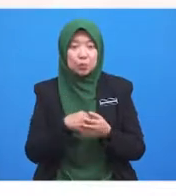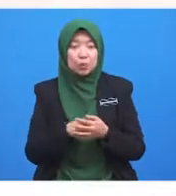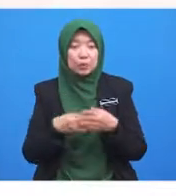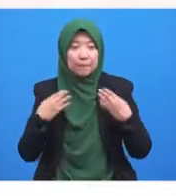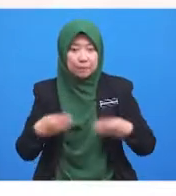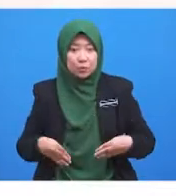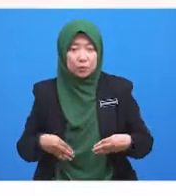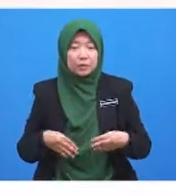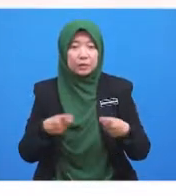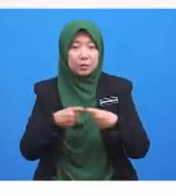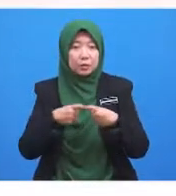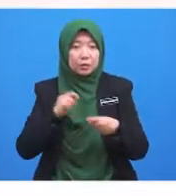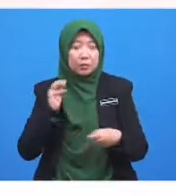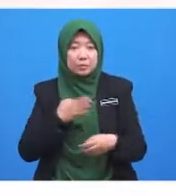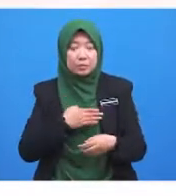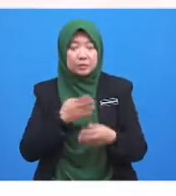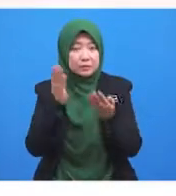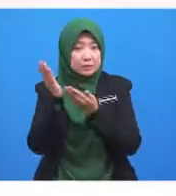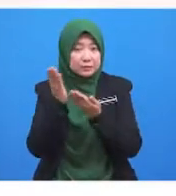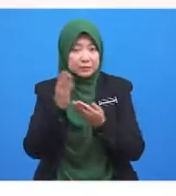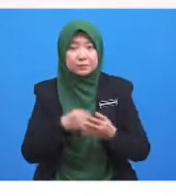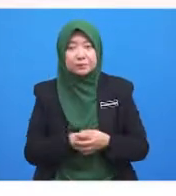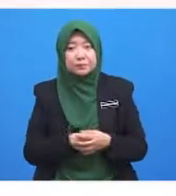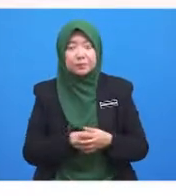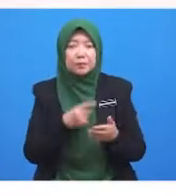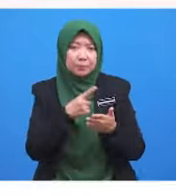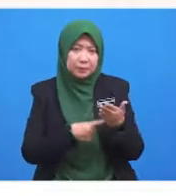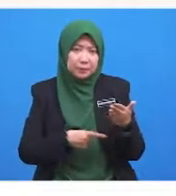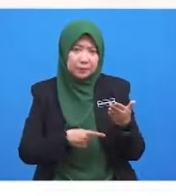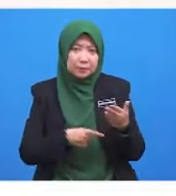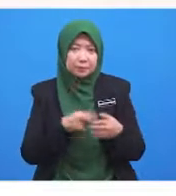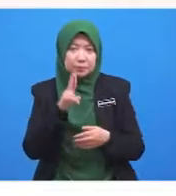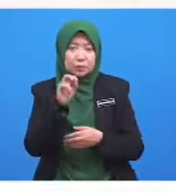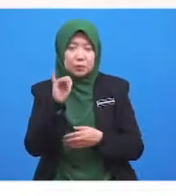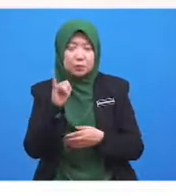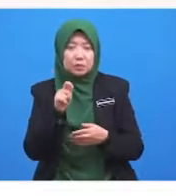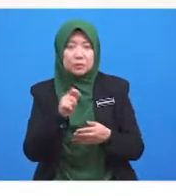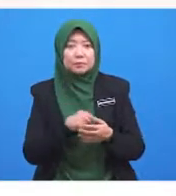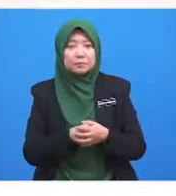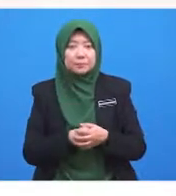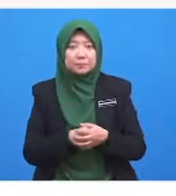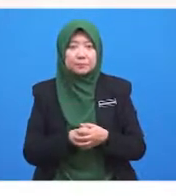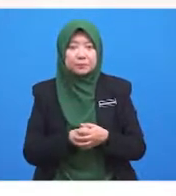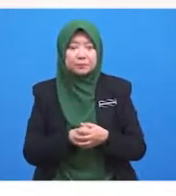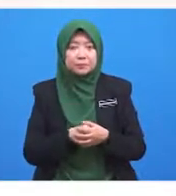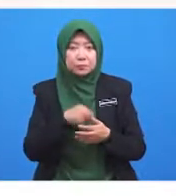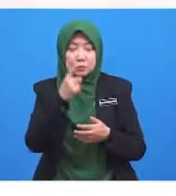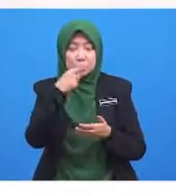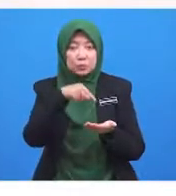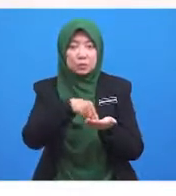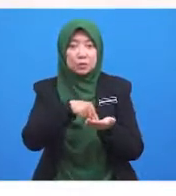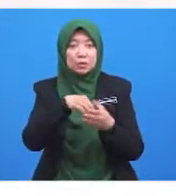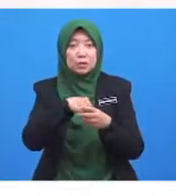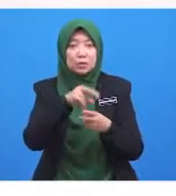Body Electrotherapy Service. Apa kompetensi unit untuk Body Electrotherapy Service